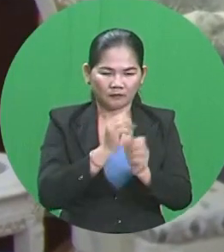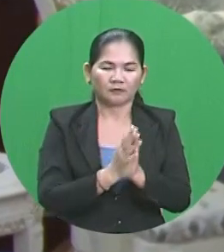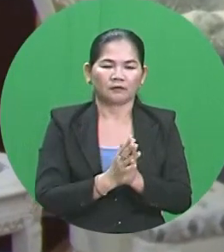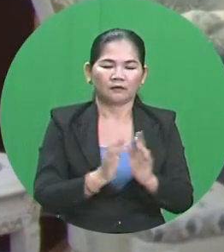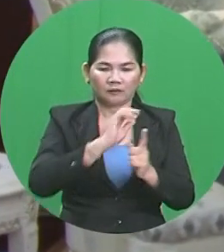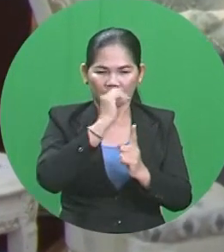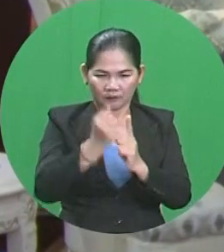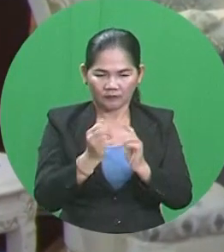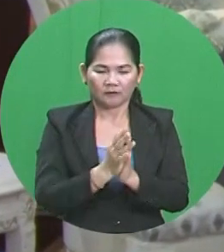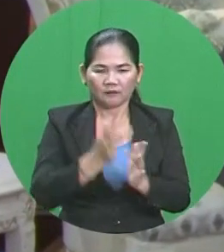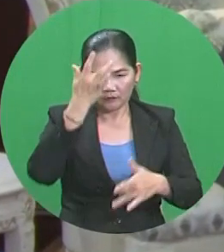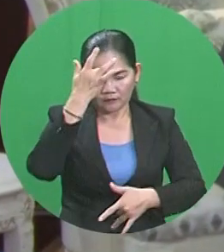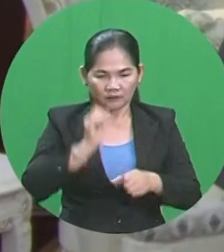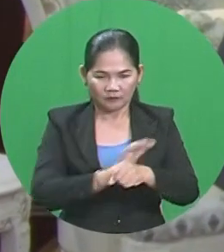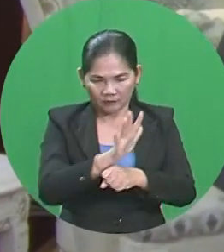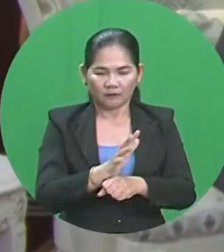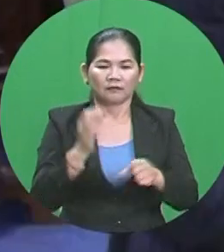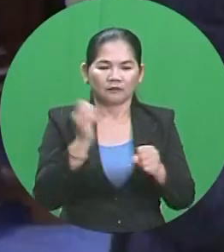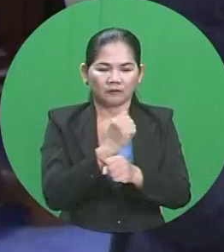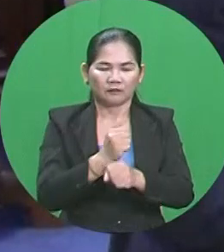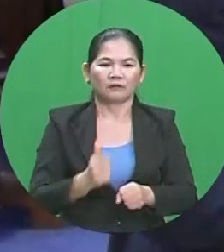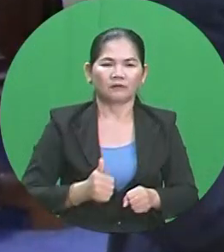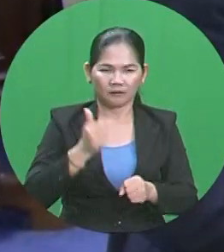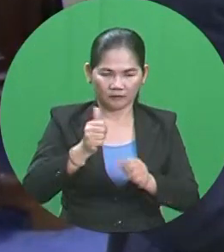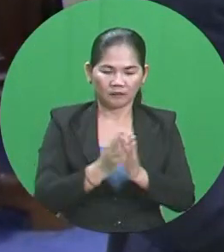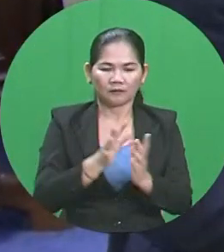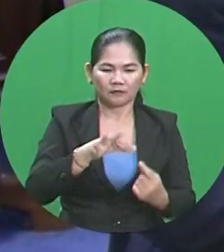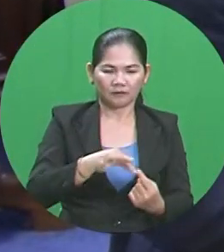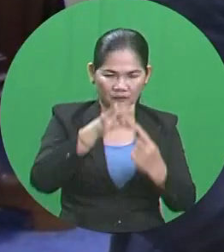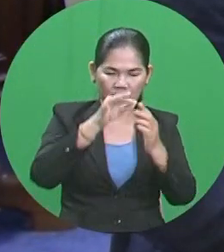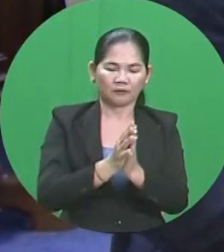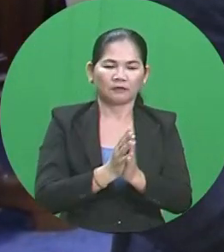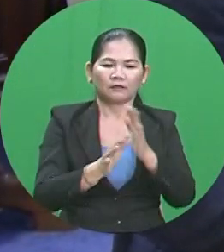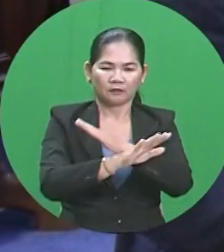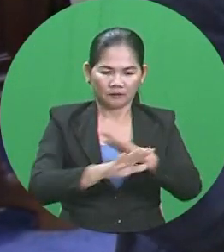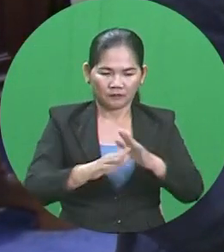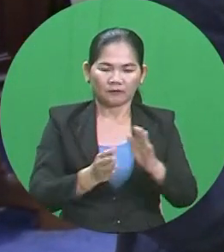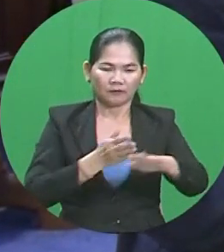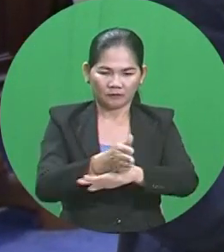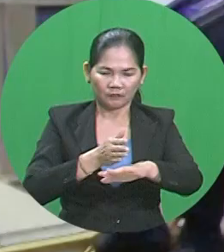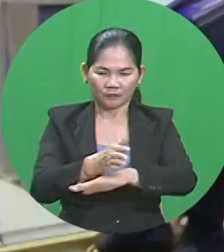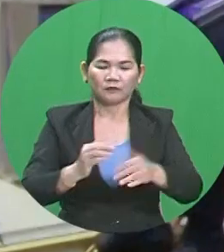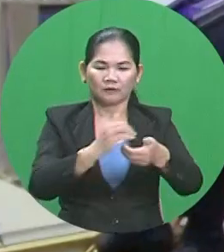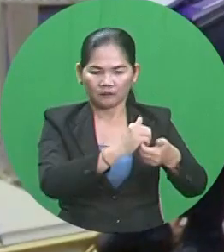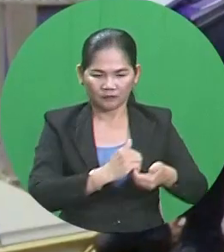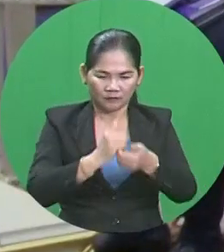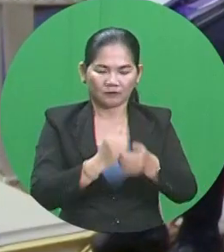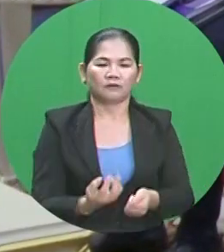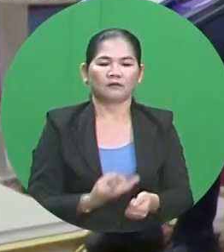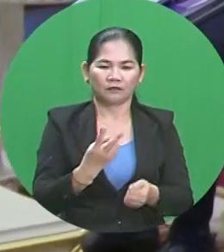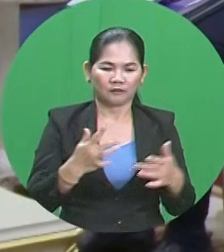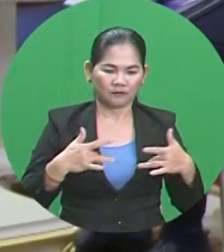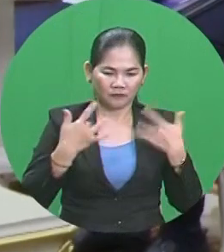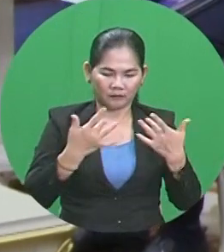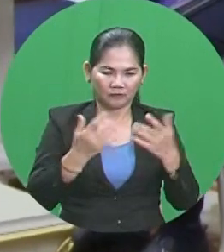ងសភាពការនៃជំងឺ COVID-19 បានល្អប្រសើរពិសេសការគ្រប់គ្រងករណីឆ្លងចូលសហគមន៍ទាំងពីរព្រឹត្តិការណ៍ក